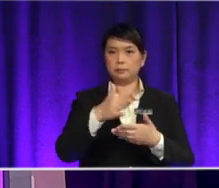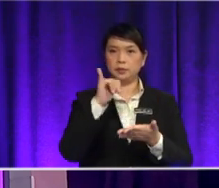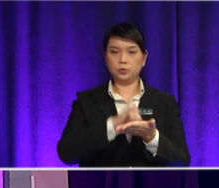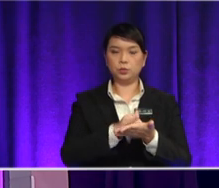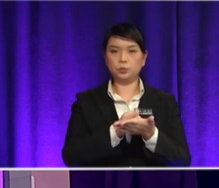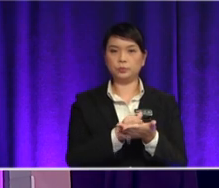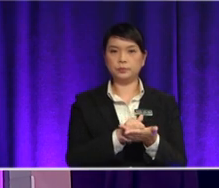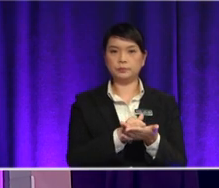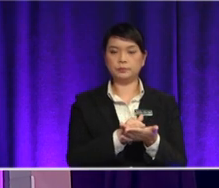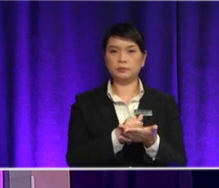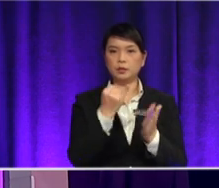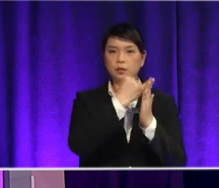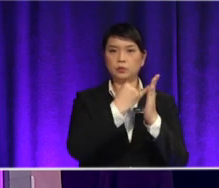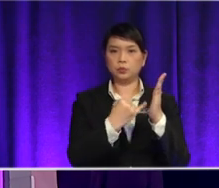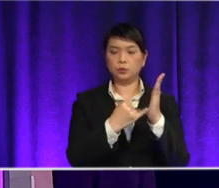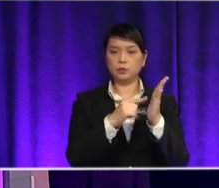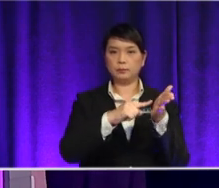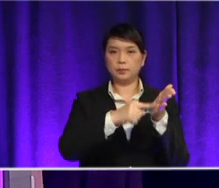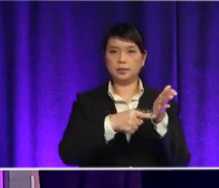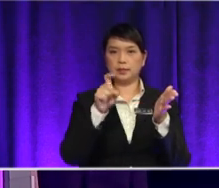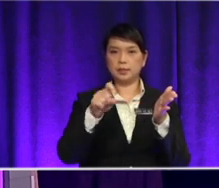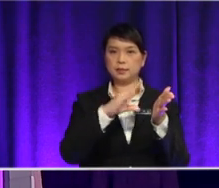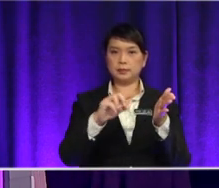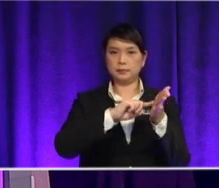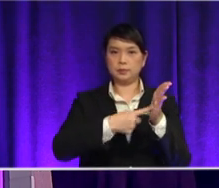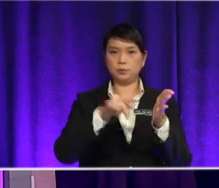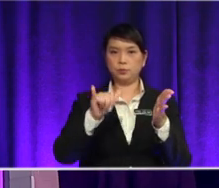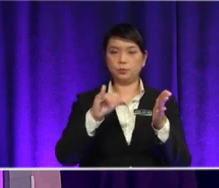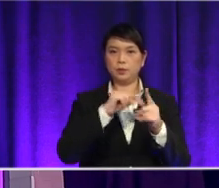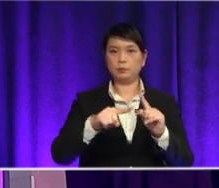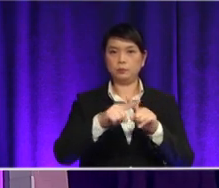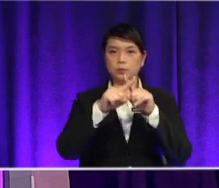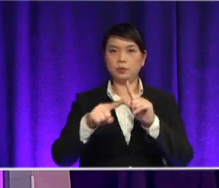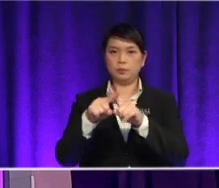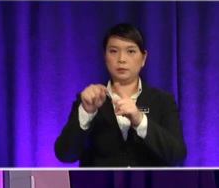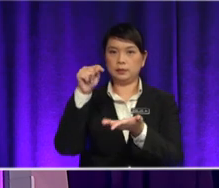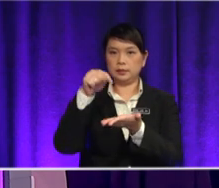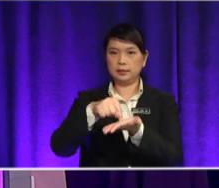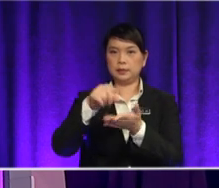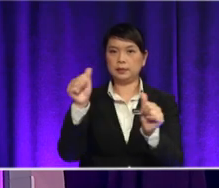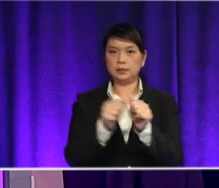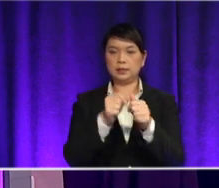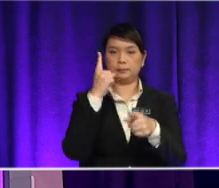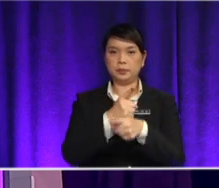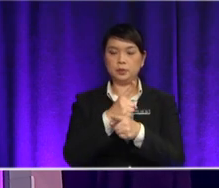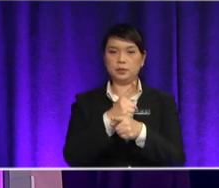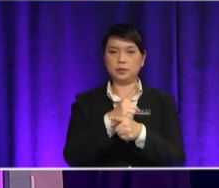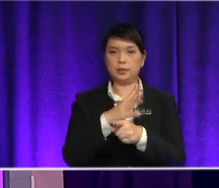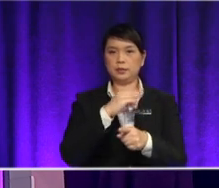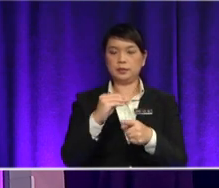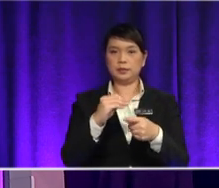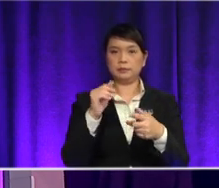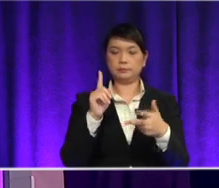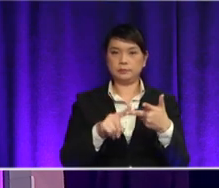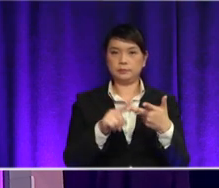yang kedua, lukis paksi X dan paksi Y dan plot titik tersebut dengan tepat juga. Tepat. Okey. Dan yang